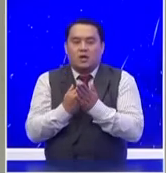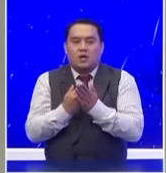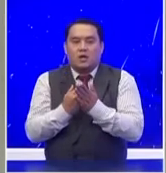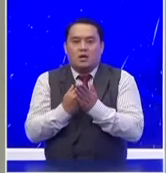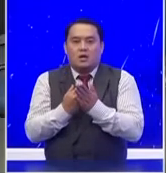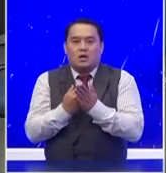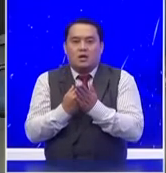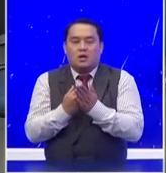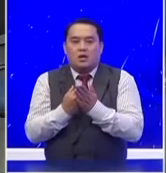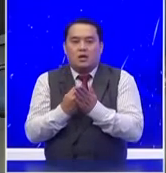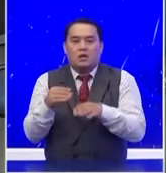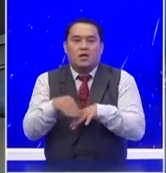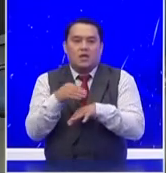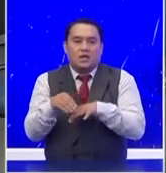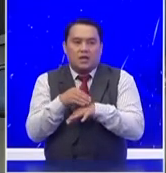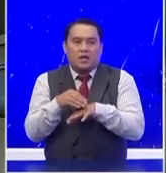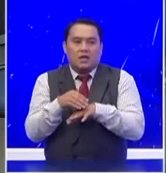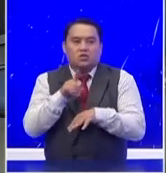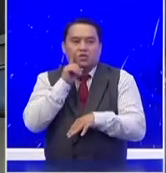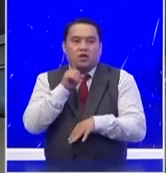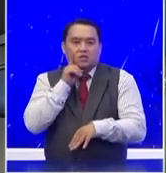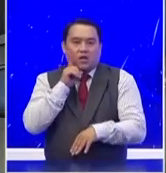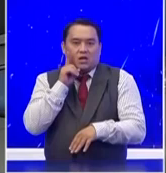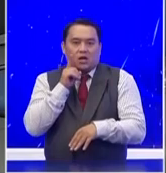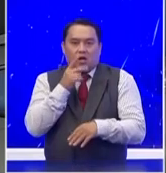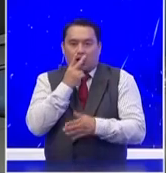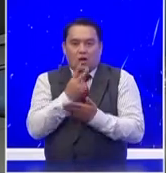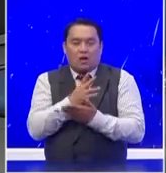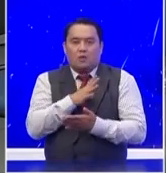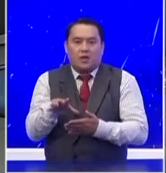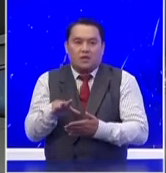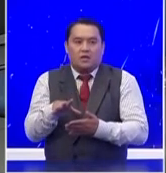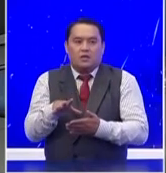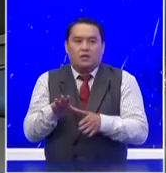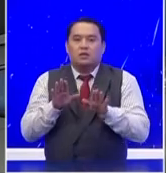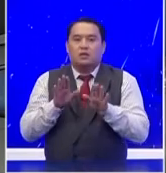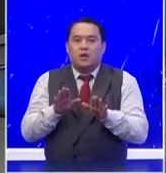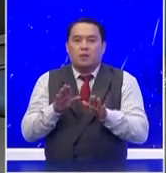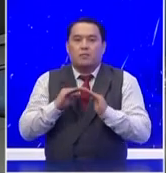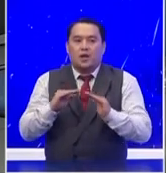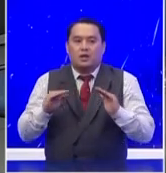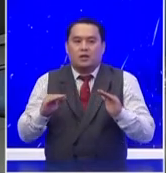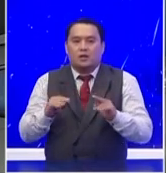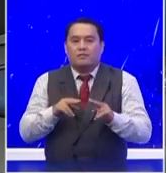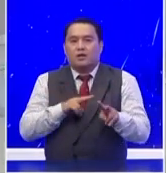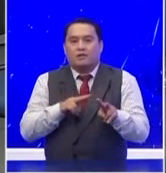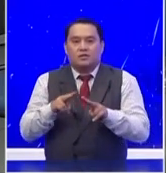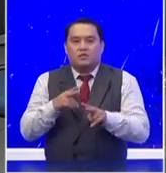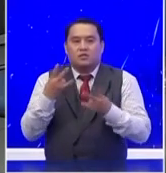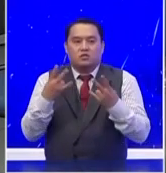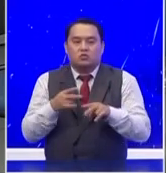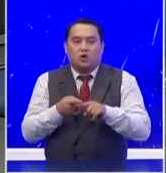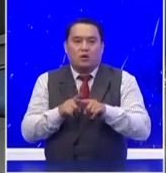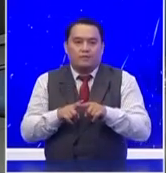неде десеңіз, ерлі зайыптылардың жас ерекшеліктеріне қаралмайды. Одан кейін бала санына да назар аударылмайды. Тағы